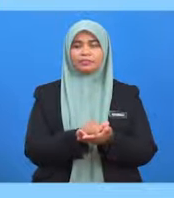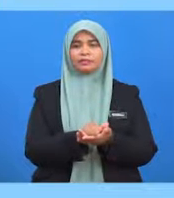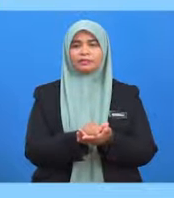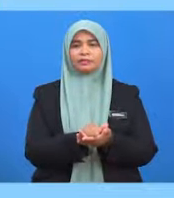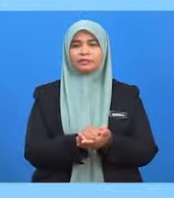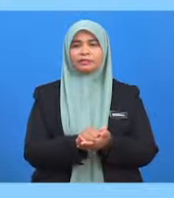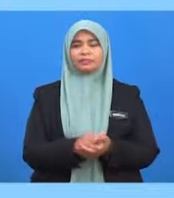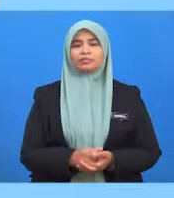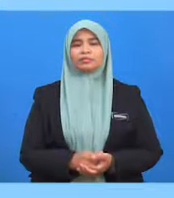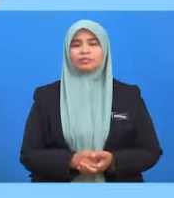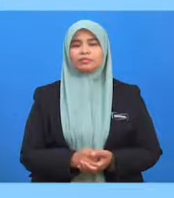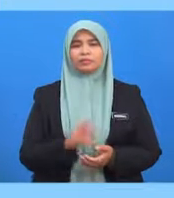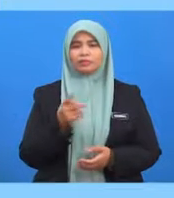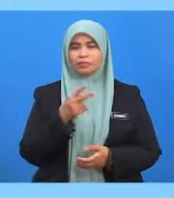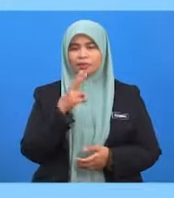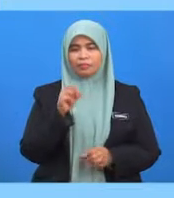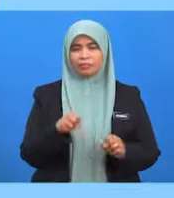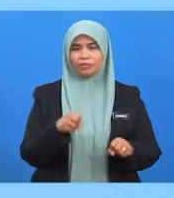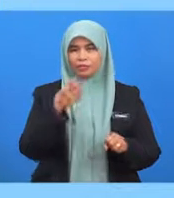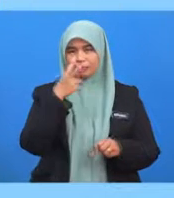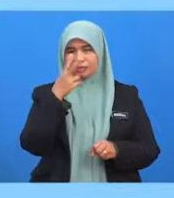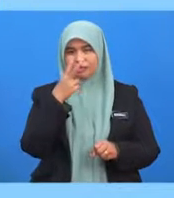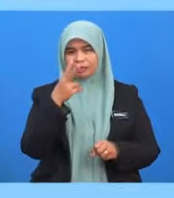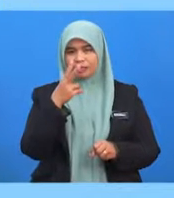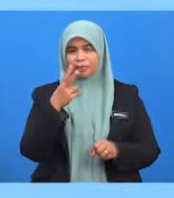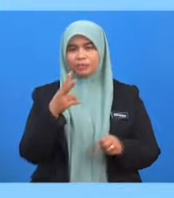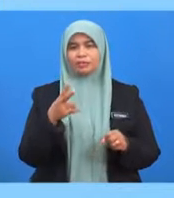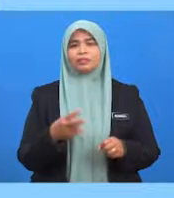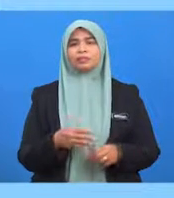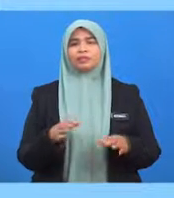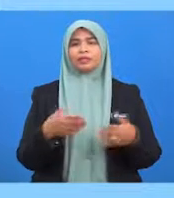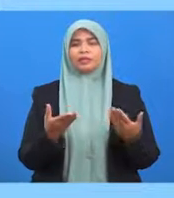perhatikan bunyi yang dihasilkan.